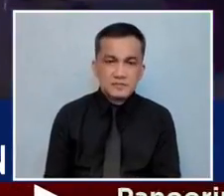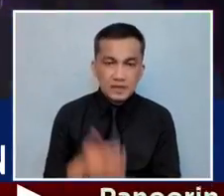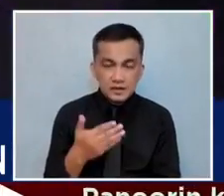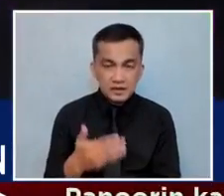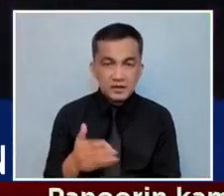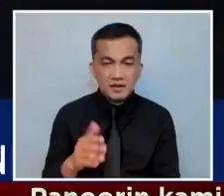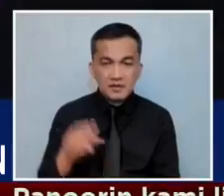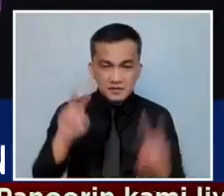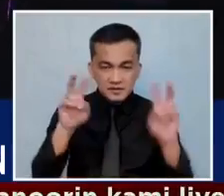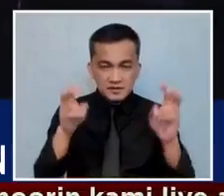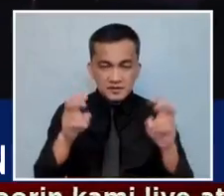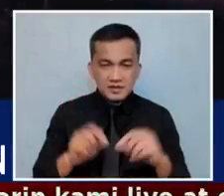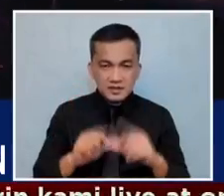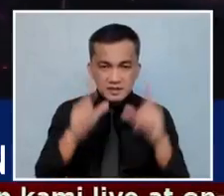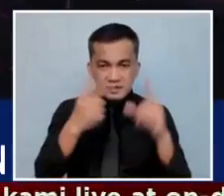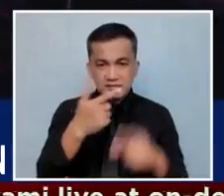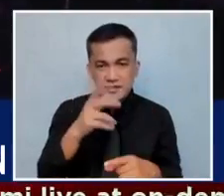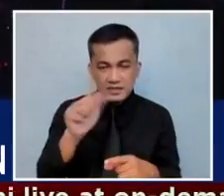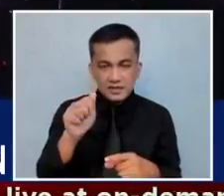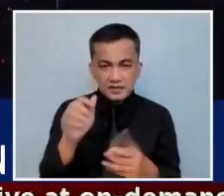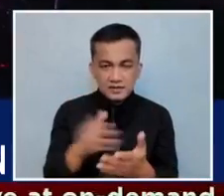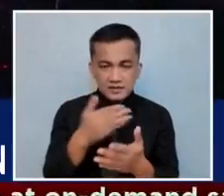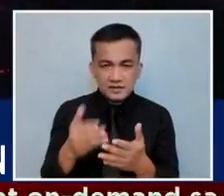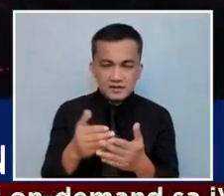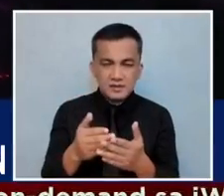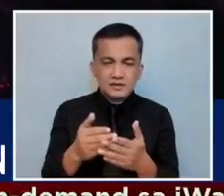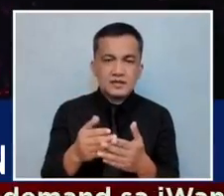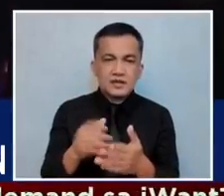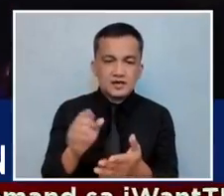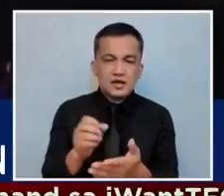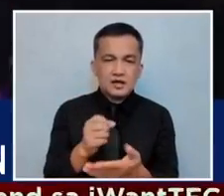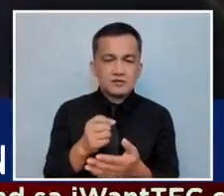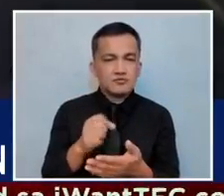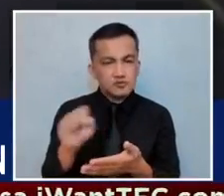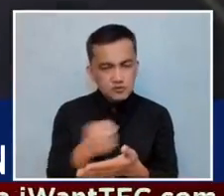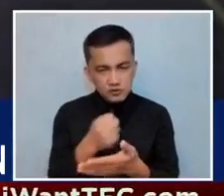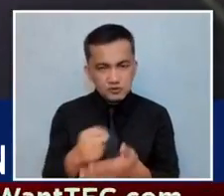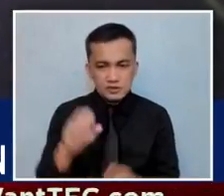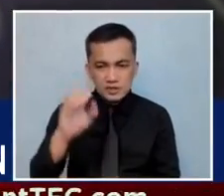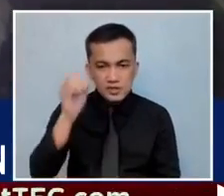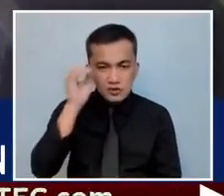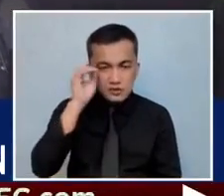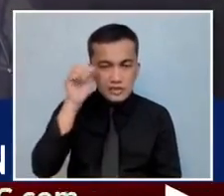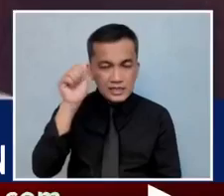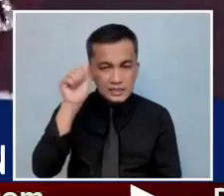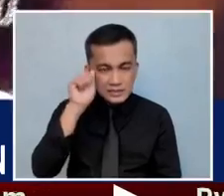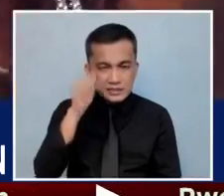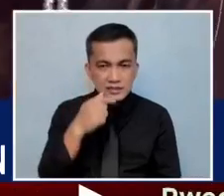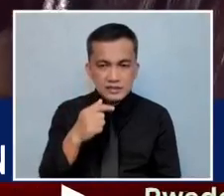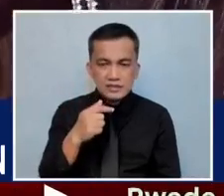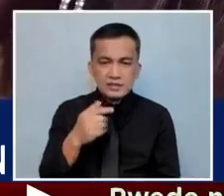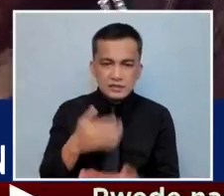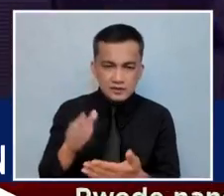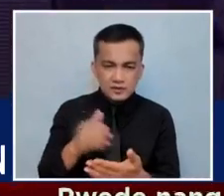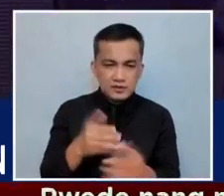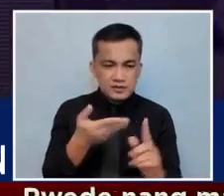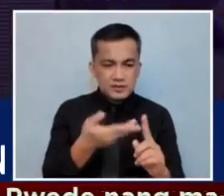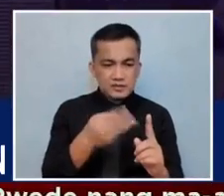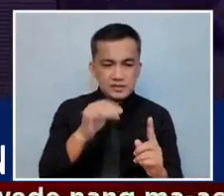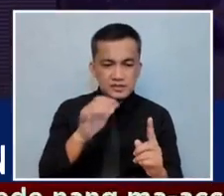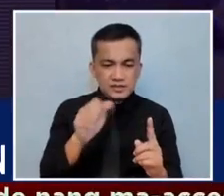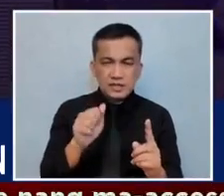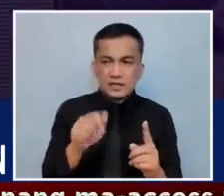Tema sa live gala performances ang hits ni Ogie Alcacid. Inawit ni Nisha ang Ikaw ang Pangarap.